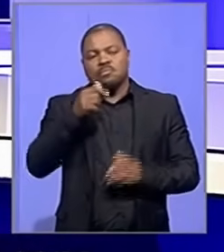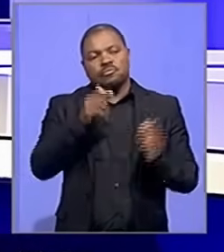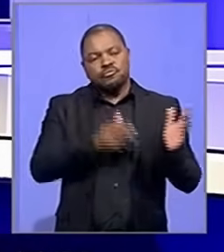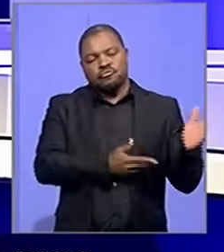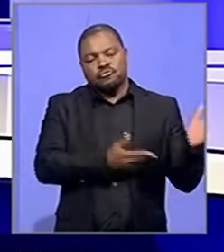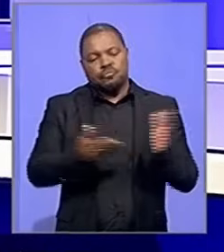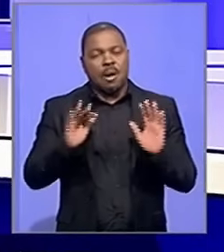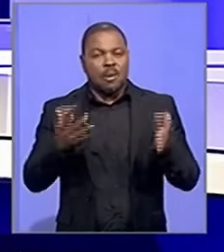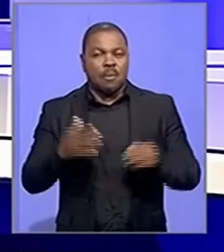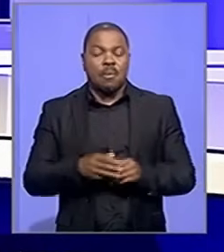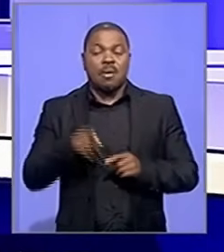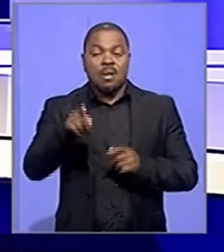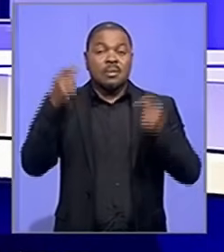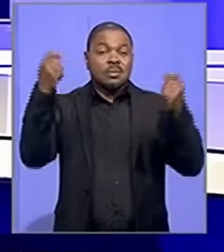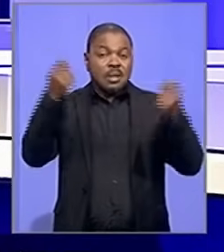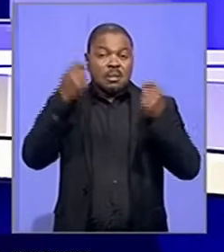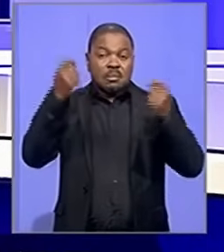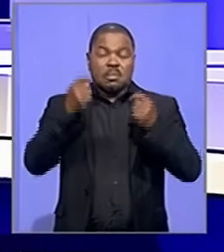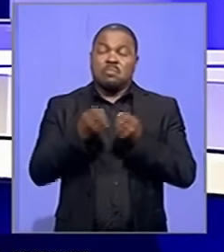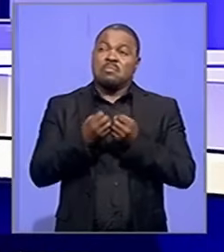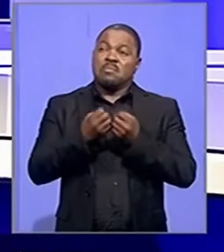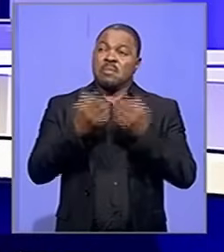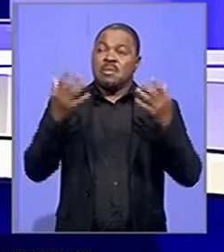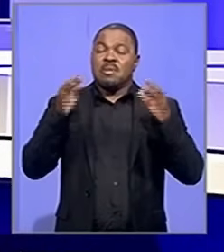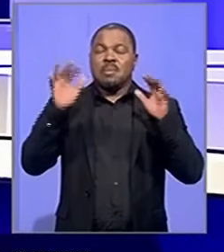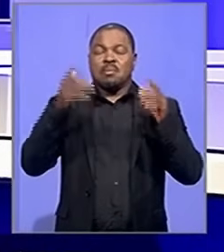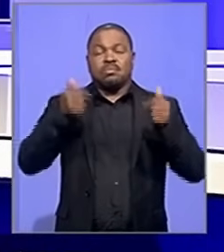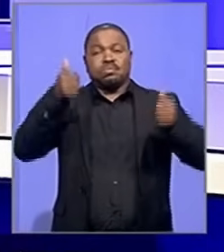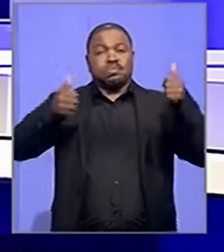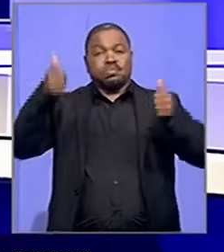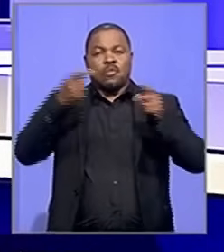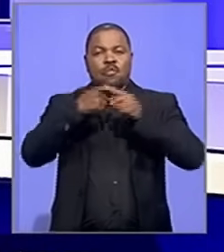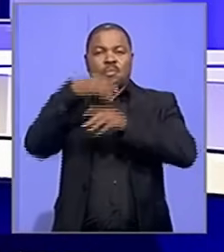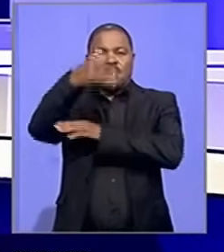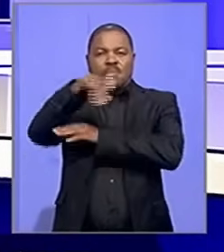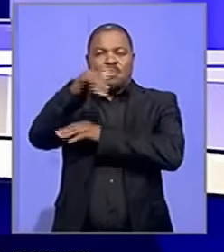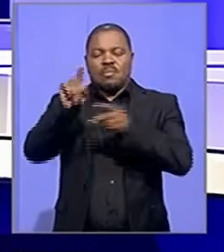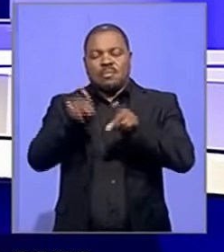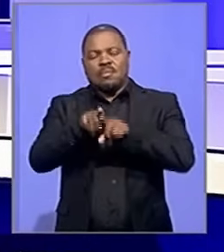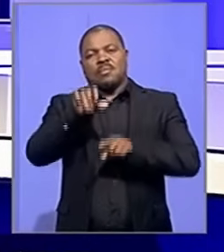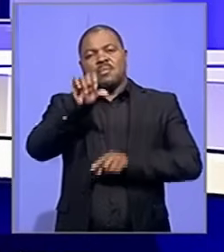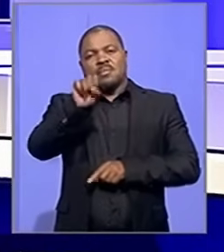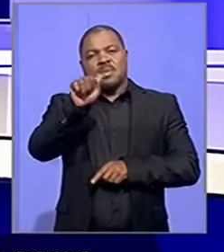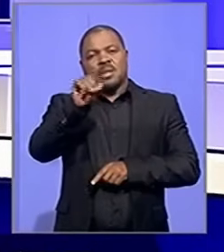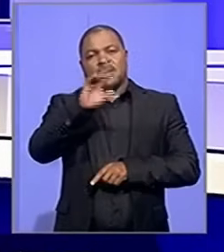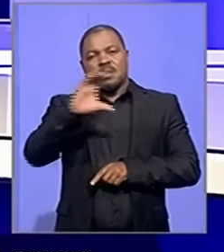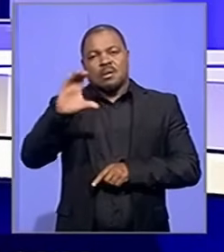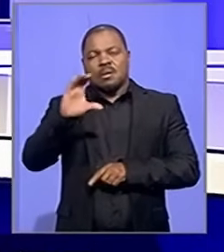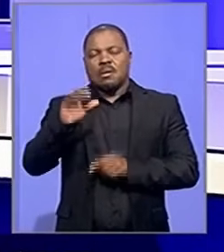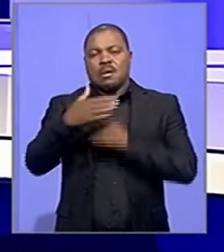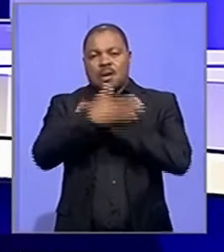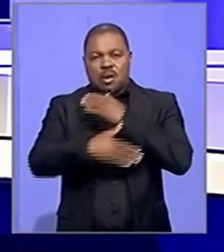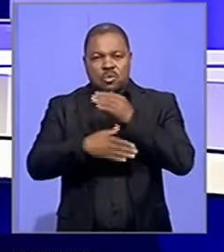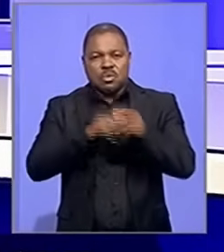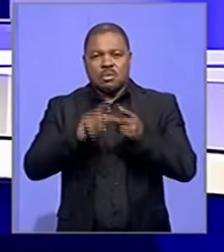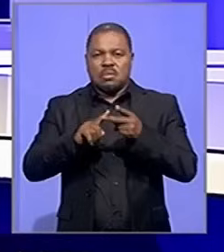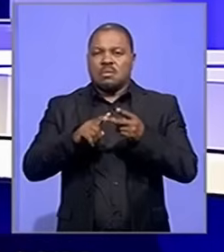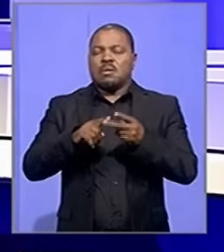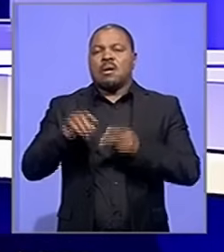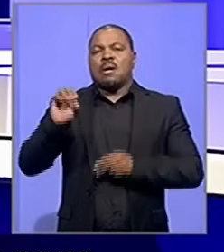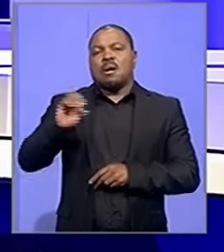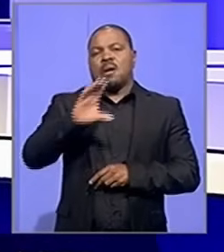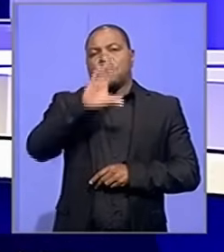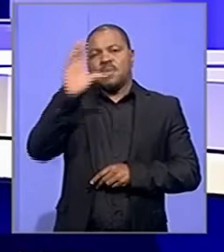Laboraro. Moletlong o go letetšwe gore palo ya godimo ya dikemedi go tšwa dinageng tša kantle go bala le dikemedi tša dinaga mabapi tša SADC le mopresidente